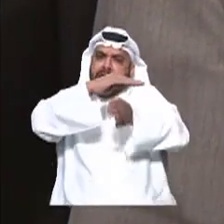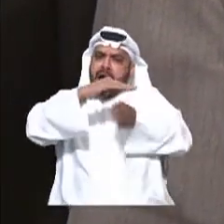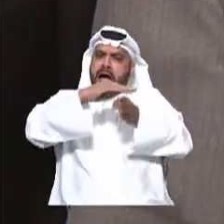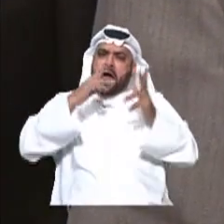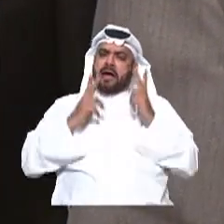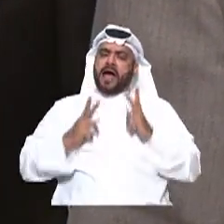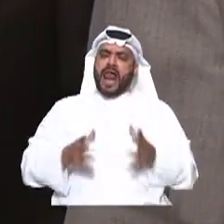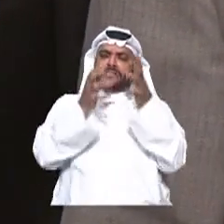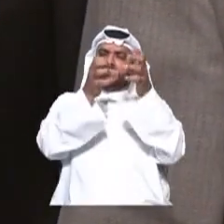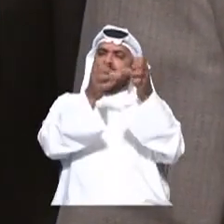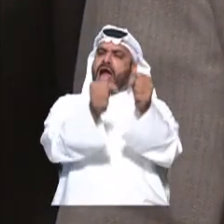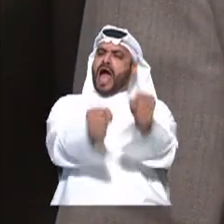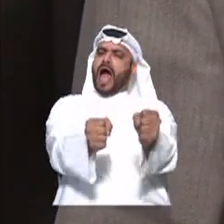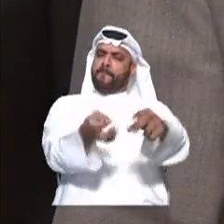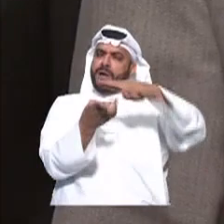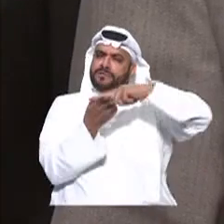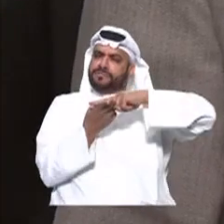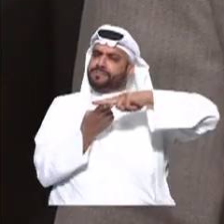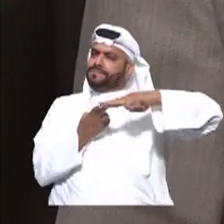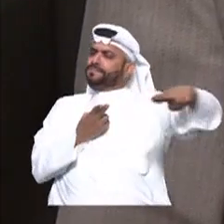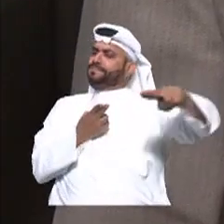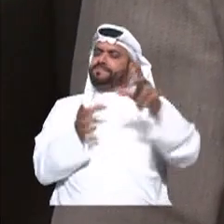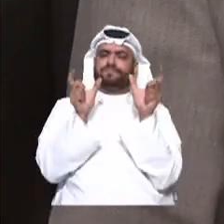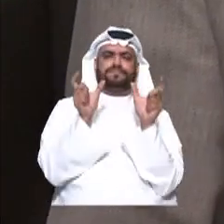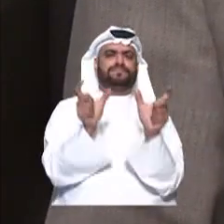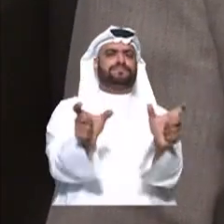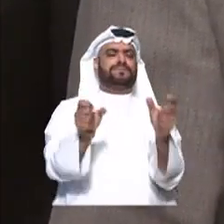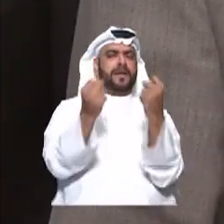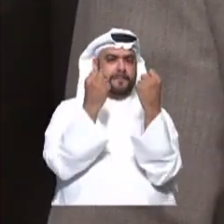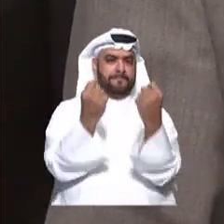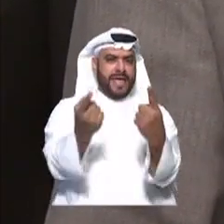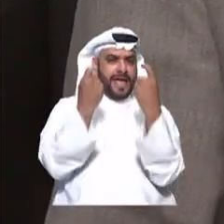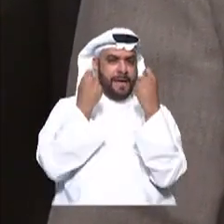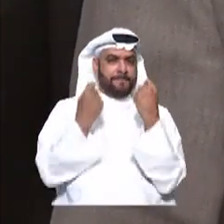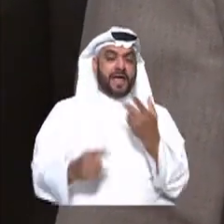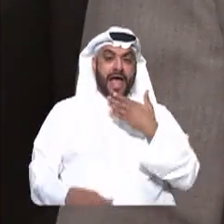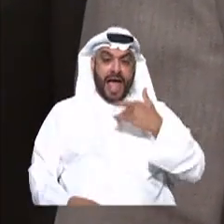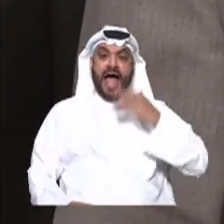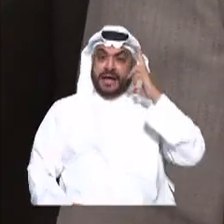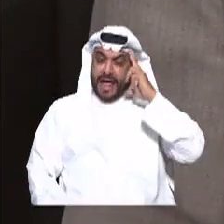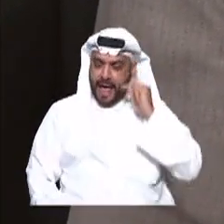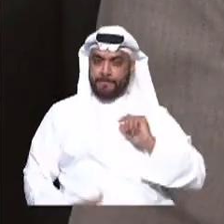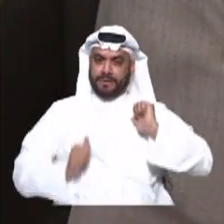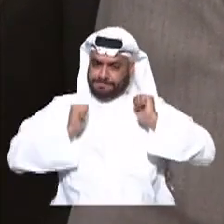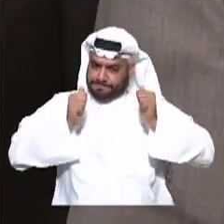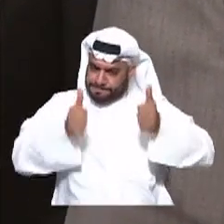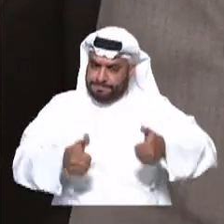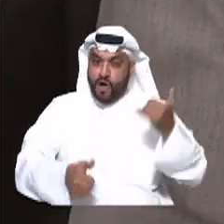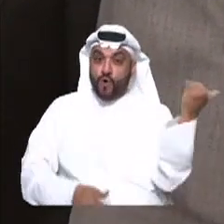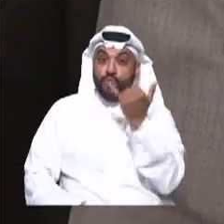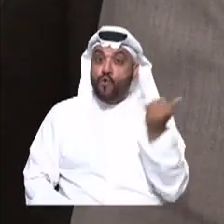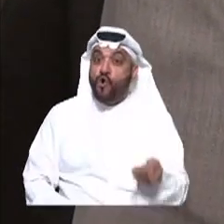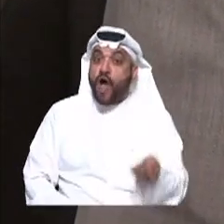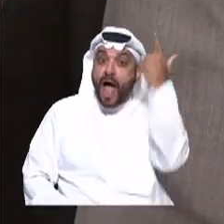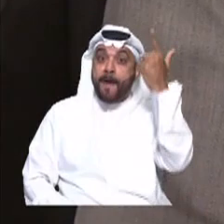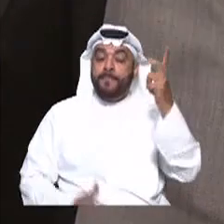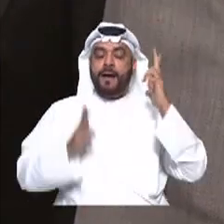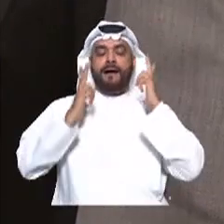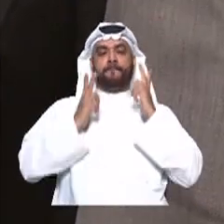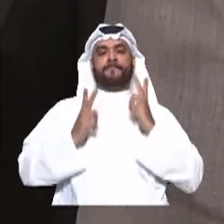وسلامة وأمان لركابنا الأعزاء، وهذا جل اهتمامنا هو راحة ركابنا الأعزاء،